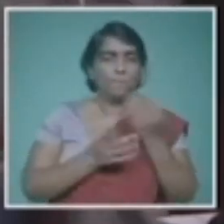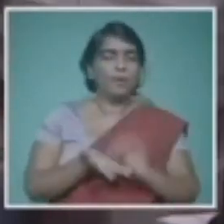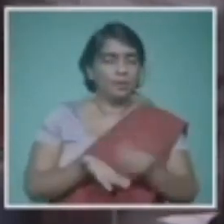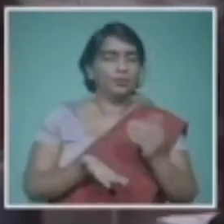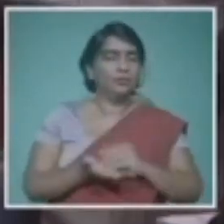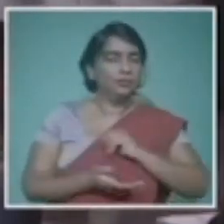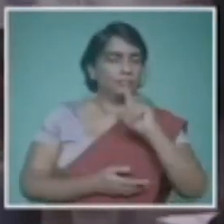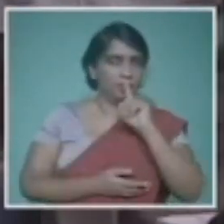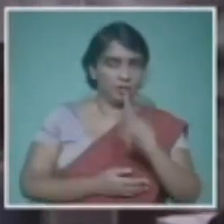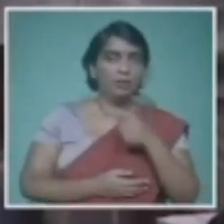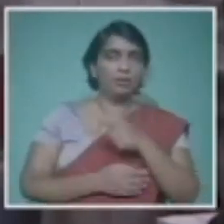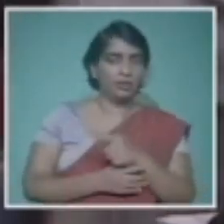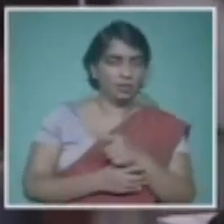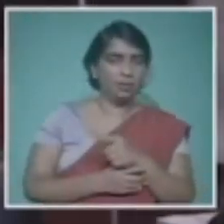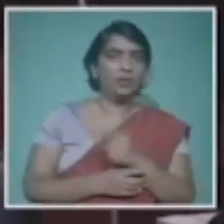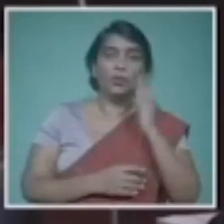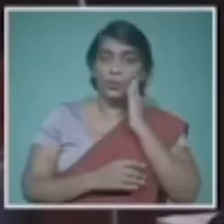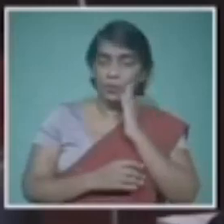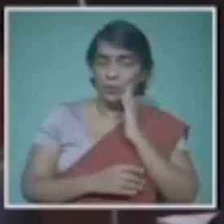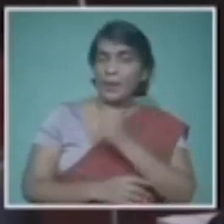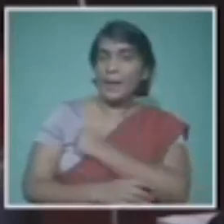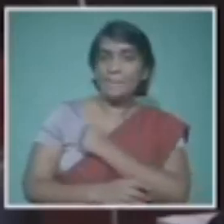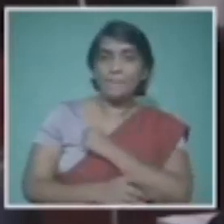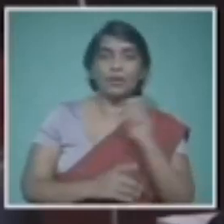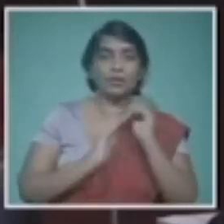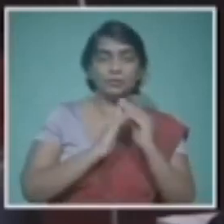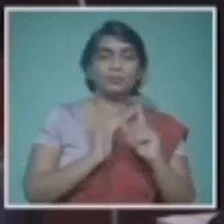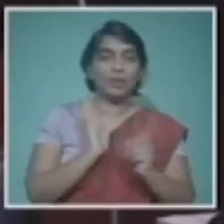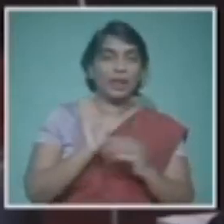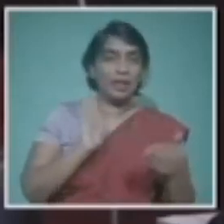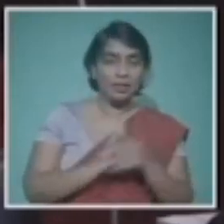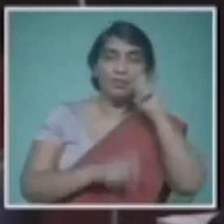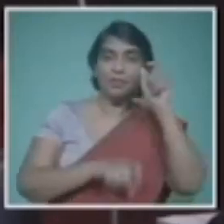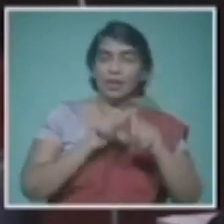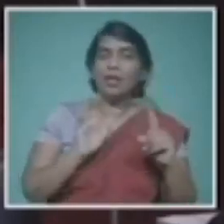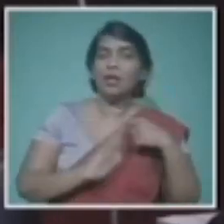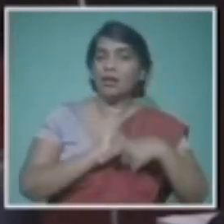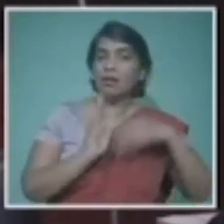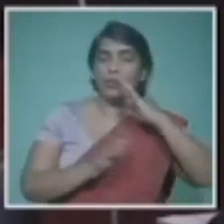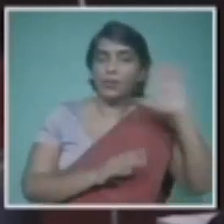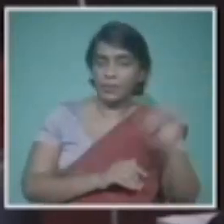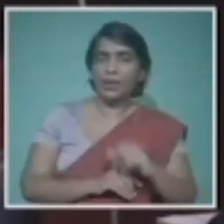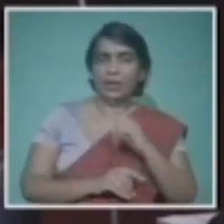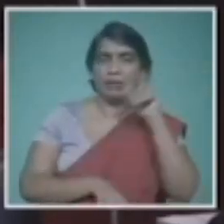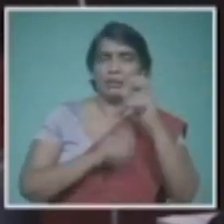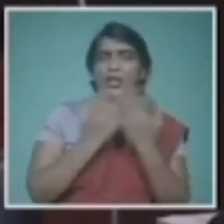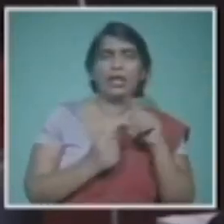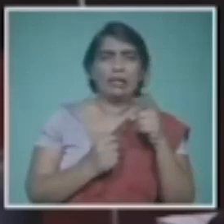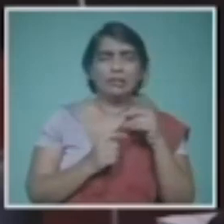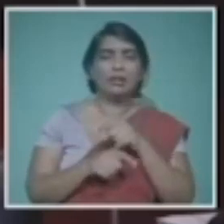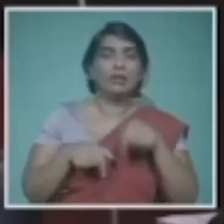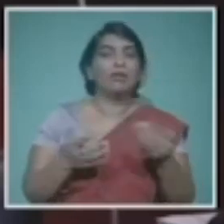කතා කරා, අර විදේශ තානාපති කාර්යාල කම්කරු අංශයේ හිටපු අය ලංකාවට කැඳවීමක් කරා 100 ගානක්. දැන් ඒ අය